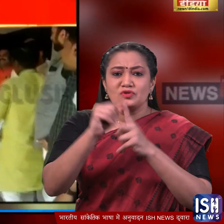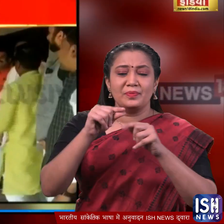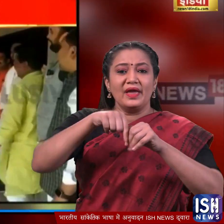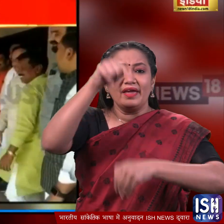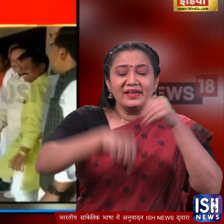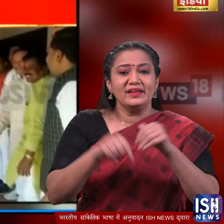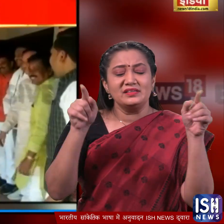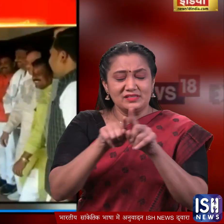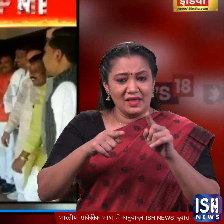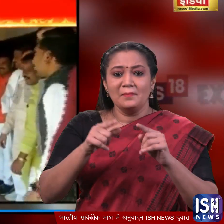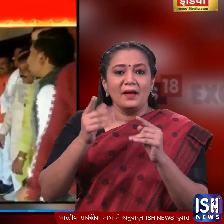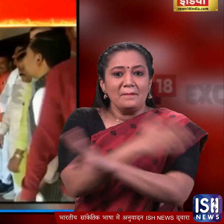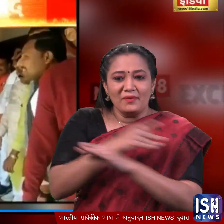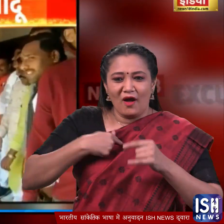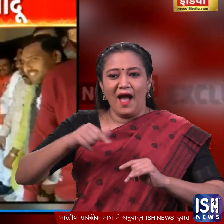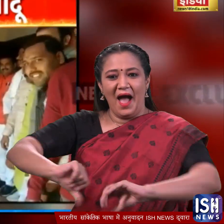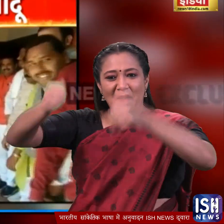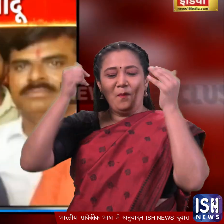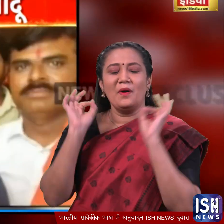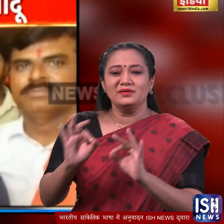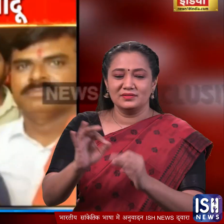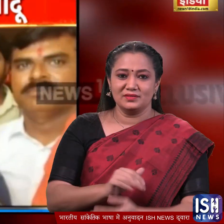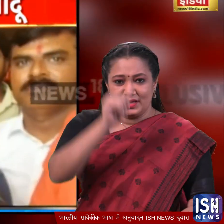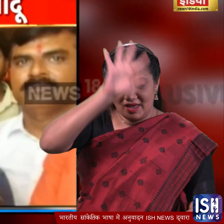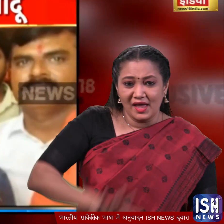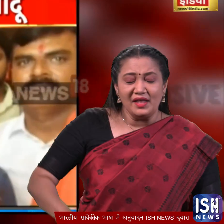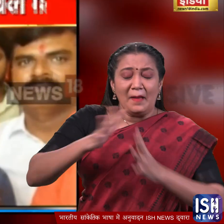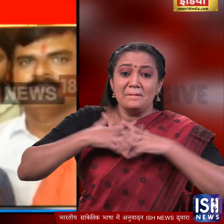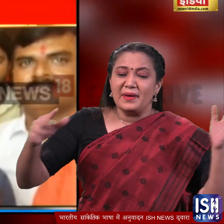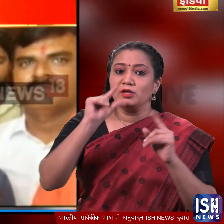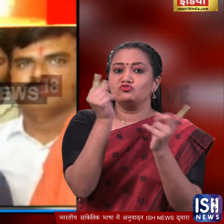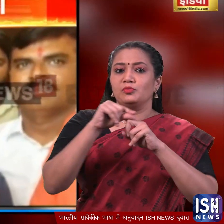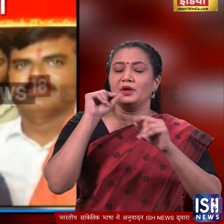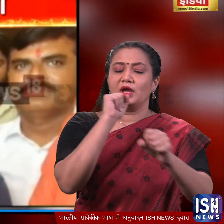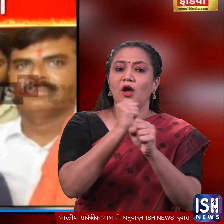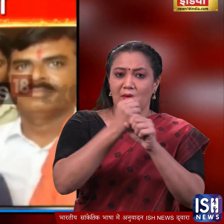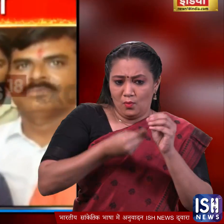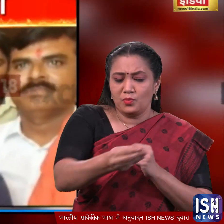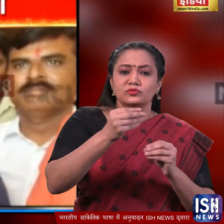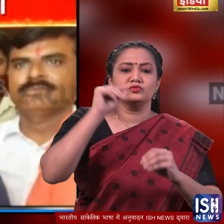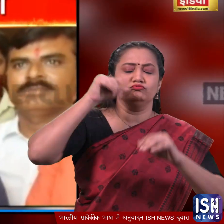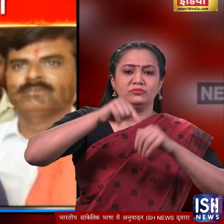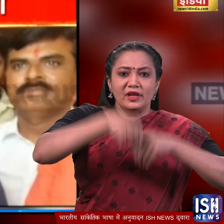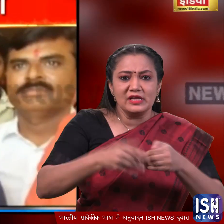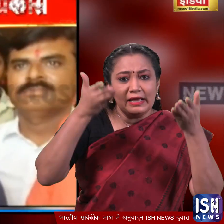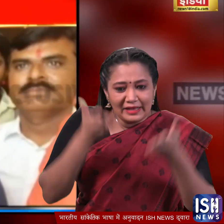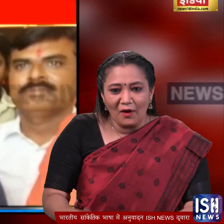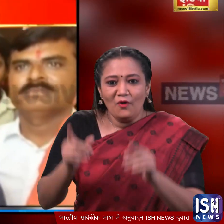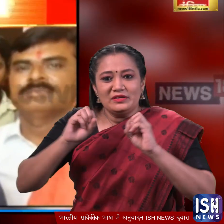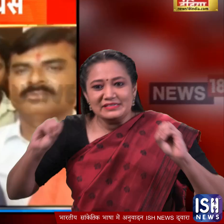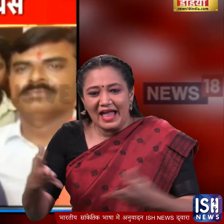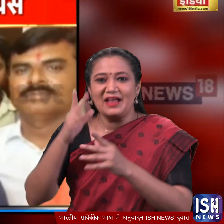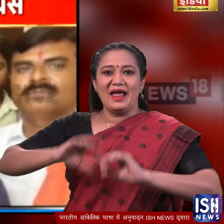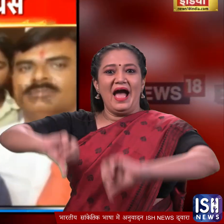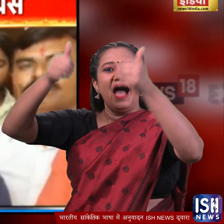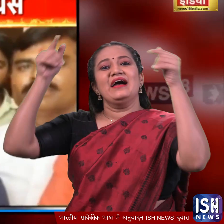तो यूपी के विधानसभा चुनावों से पहले शुभ संकेत हैं। देश का सबसे बड़ा विधानसभा का चुनाव होगा उत्तर प्रदेश, उसके लिए शगुन आज मध्य प्रदेश की